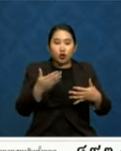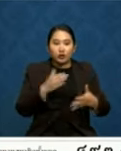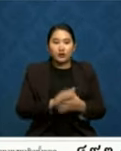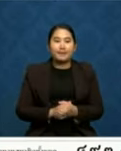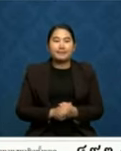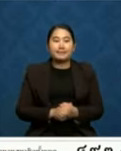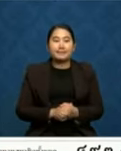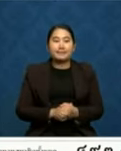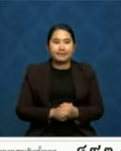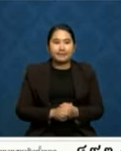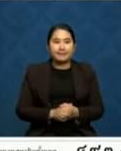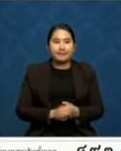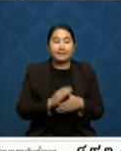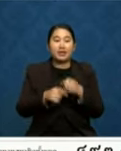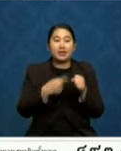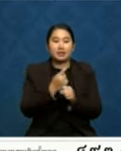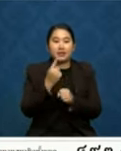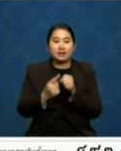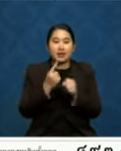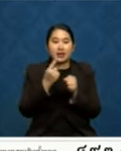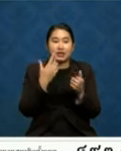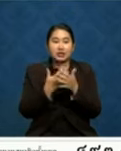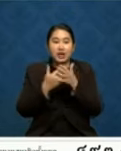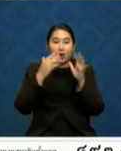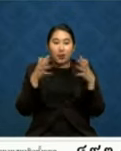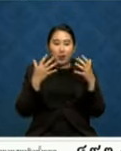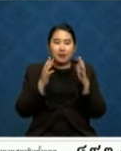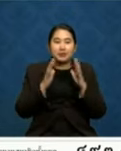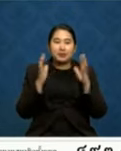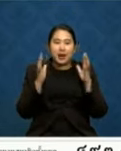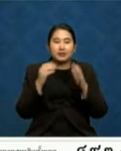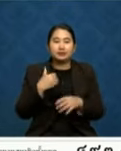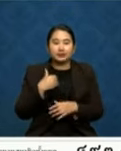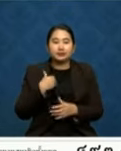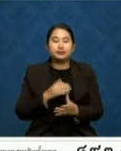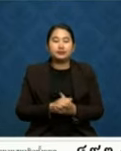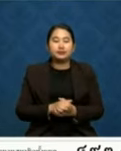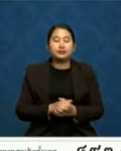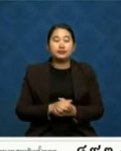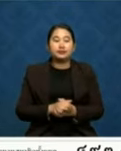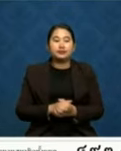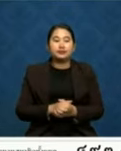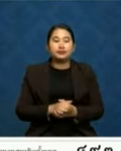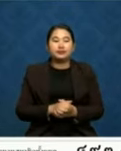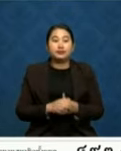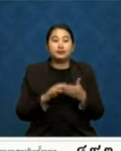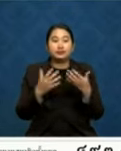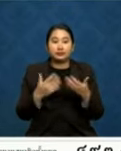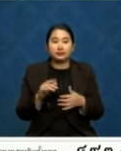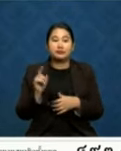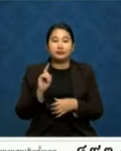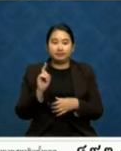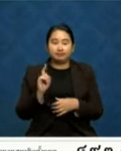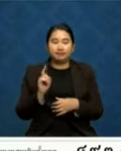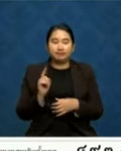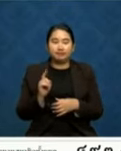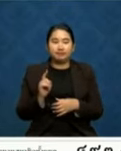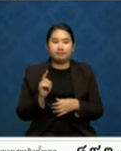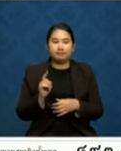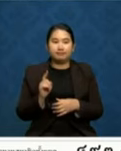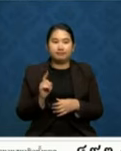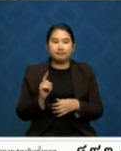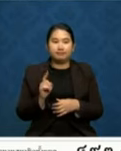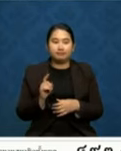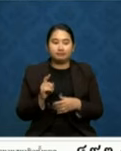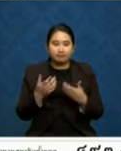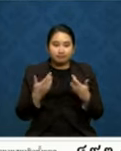ครับแล้วก็ปีนึงเนี่ยเป็นเงินนี่ไม่น้อยนะครับแล้วก็ทีนี้เนี่ยนะครับแต่ว่าหลังจากนั้นเนี่ยนะครับ